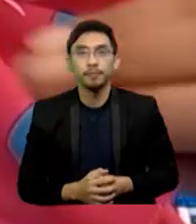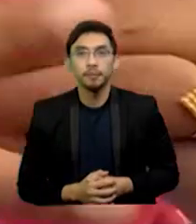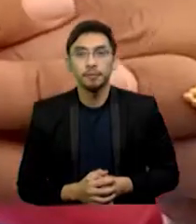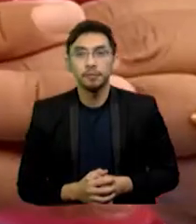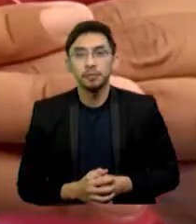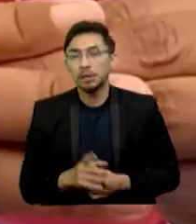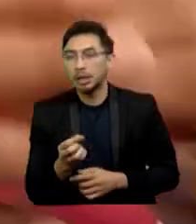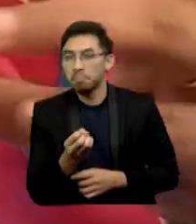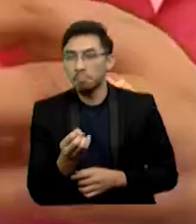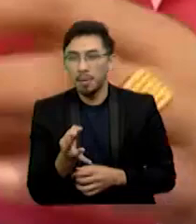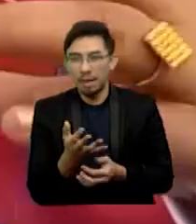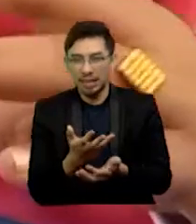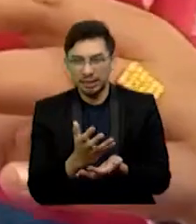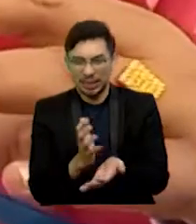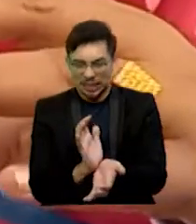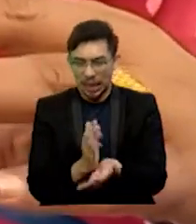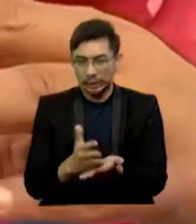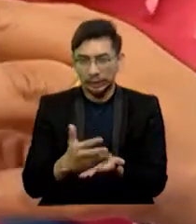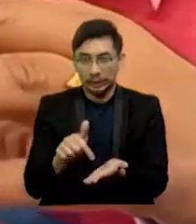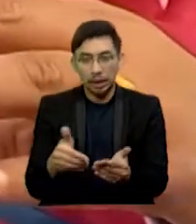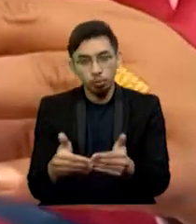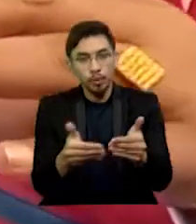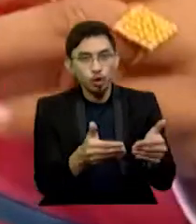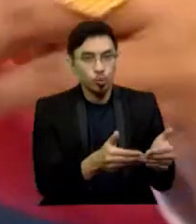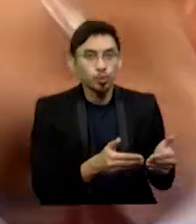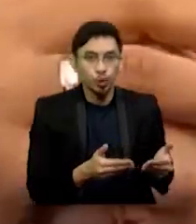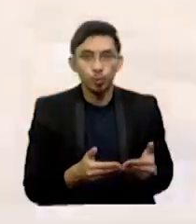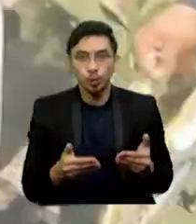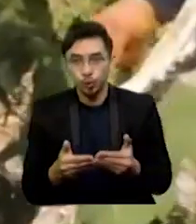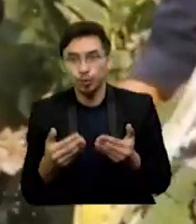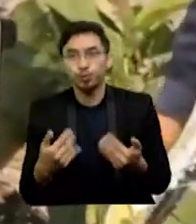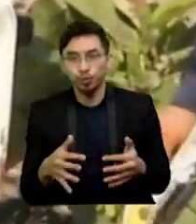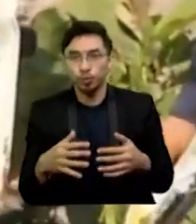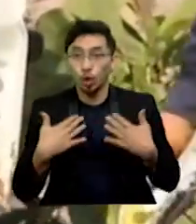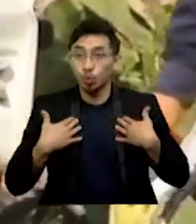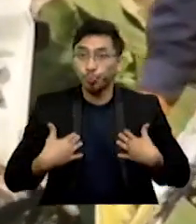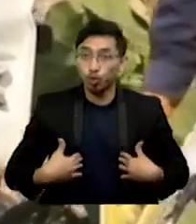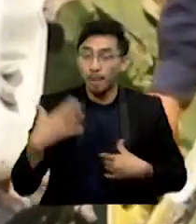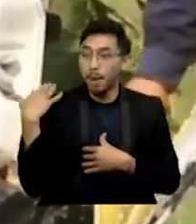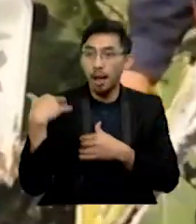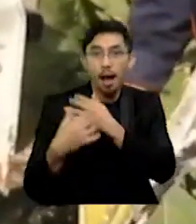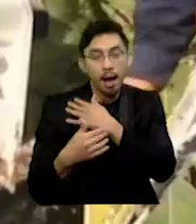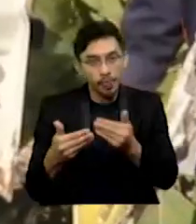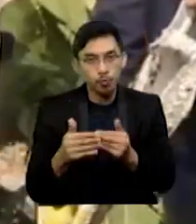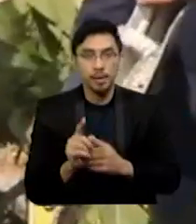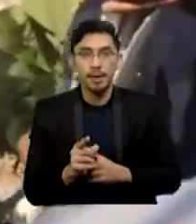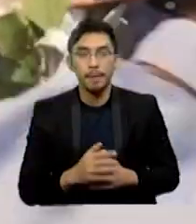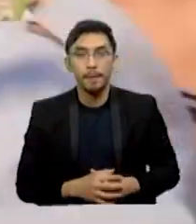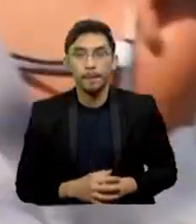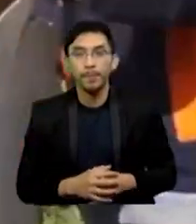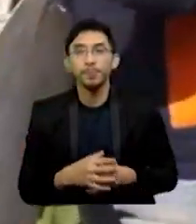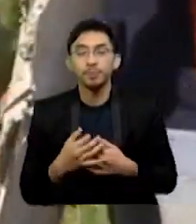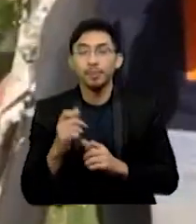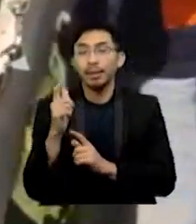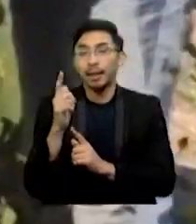sisa-sisa ditemukan belakang tubuh. Selain anggota TNI, Polri dan BNPB, warga